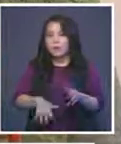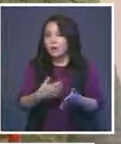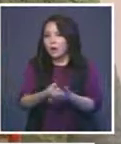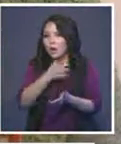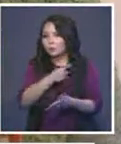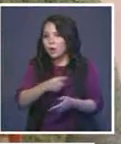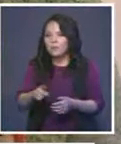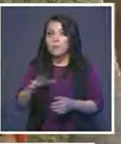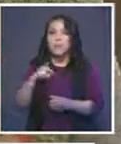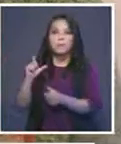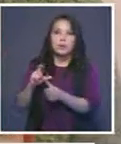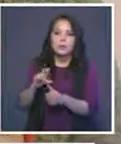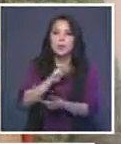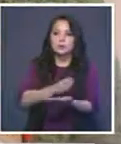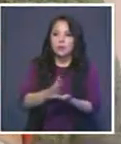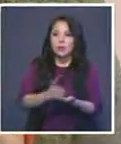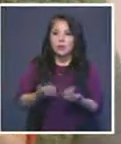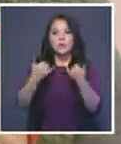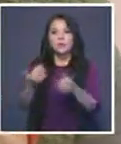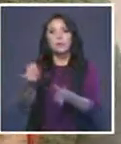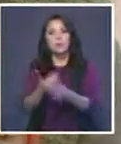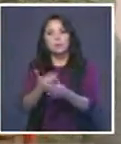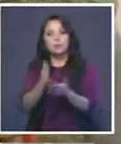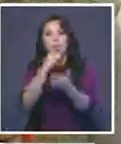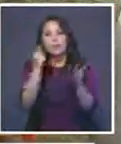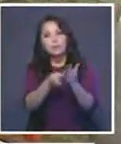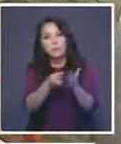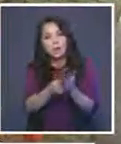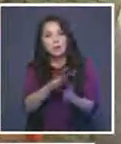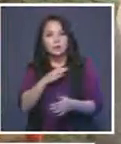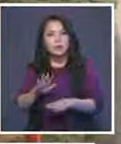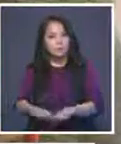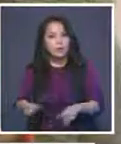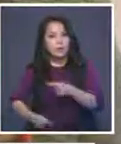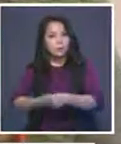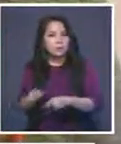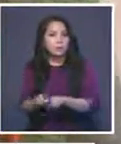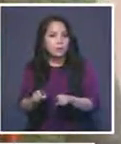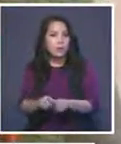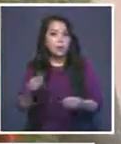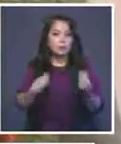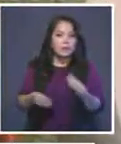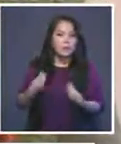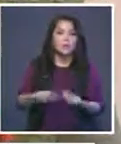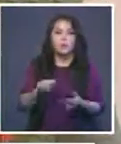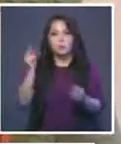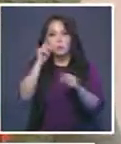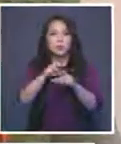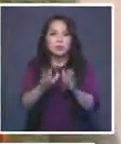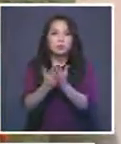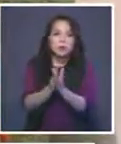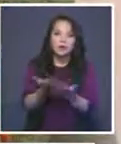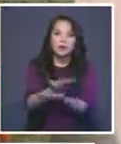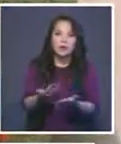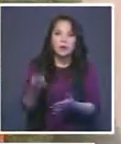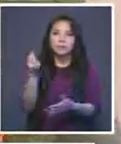ауылдағы мешіт қызметкерлері түрлі жәрдем көрсетті. Азық түлік, немерелеріме киім кешек, оқу құрал, қаржылай көмек беріп тұрды.